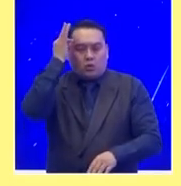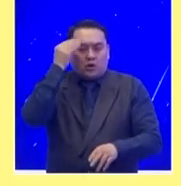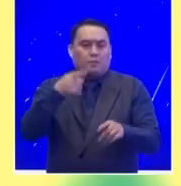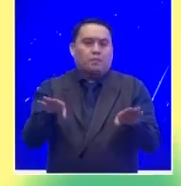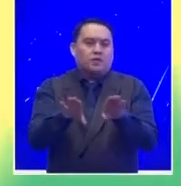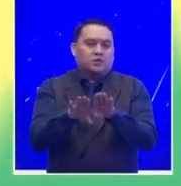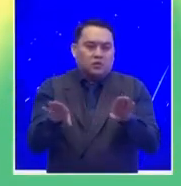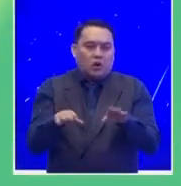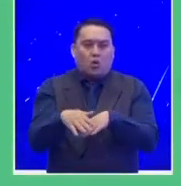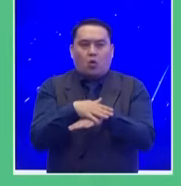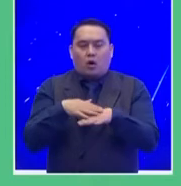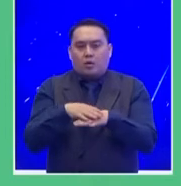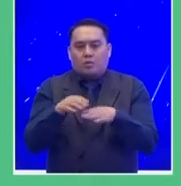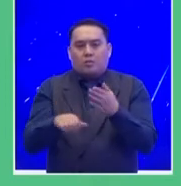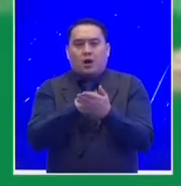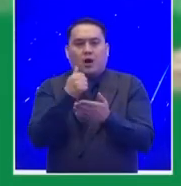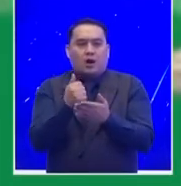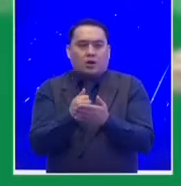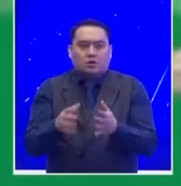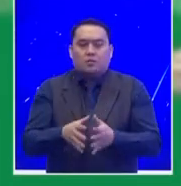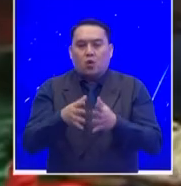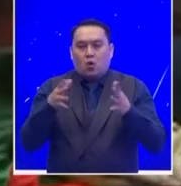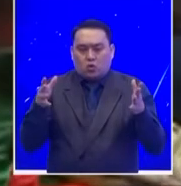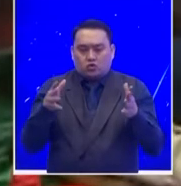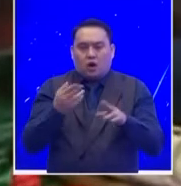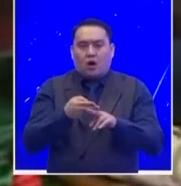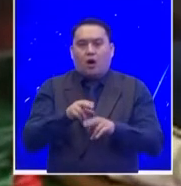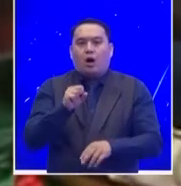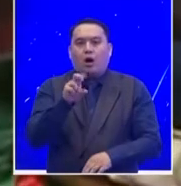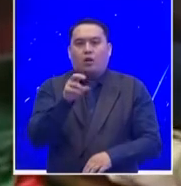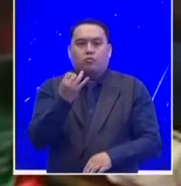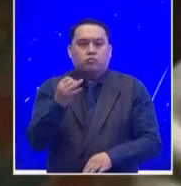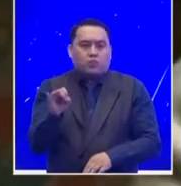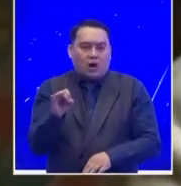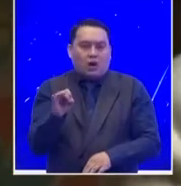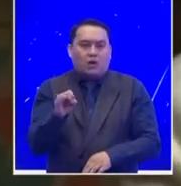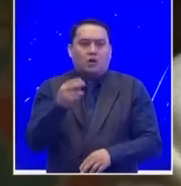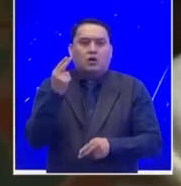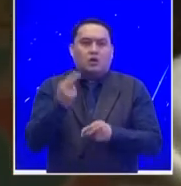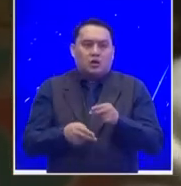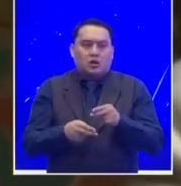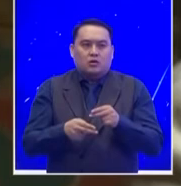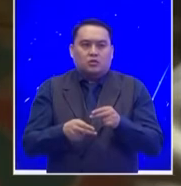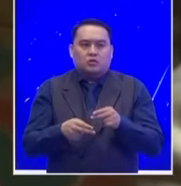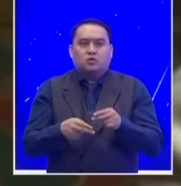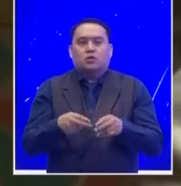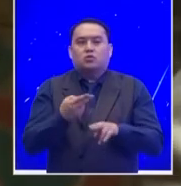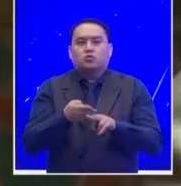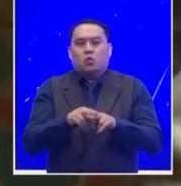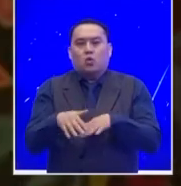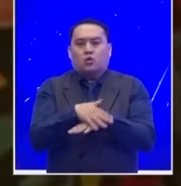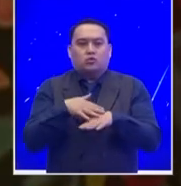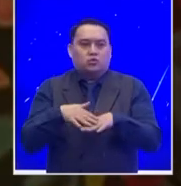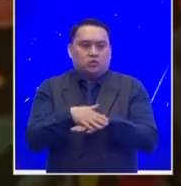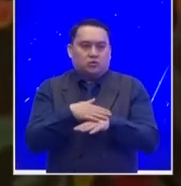Дегенмен жұртшылық арасында бас ақын нұсқасы кең таралды. Тіпті Абай мысалдарындағы іс бітті, қу кетті сынды тіркестер жұрт